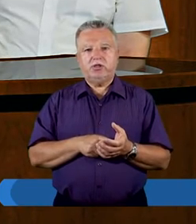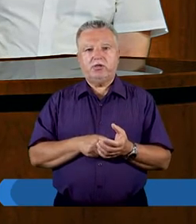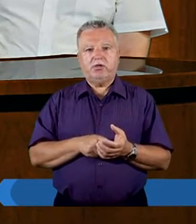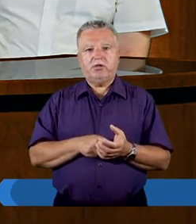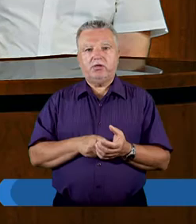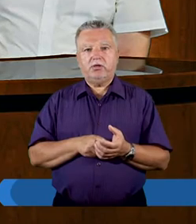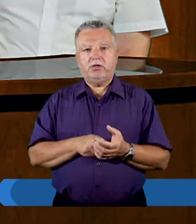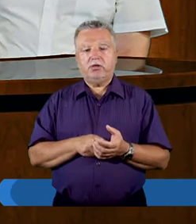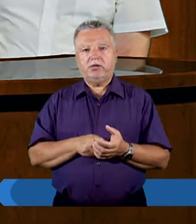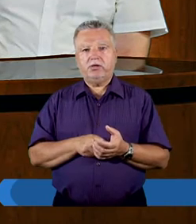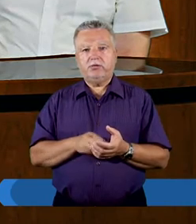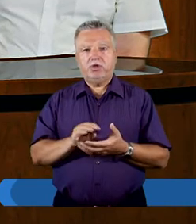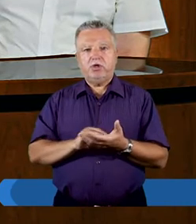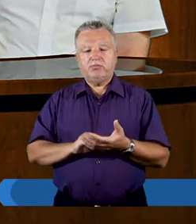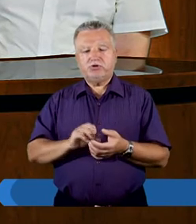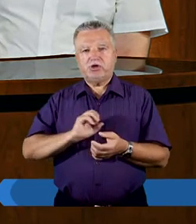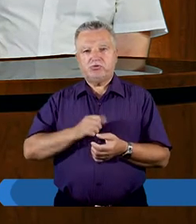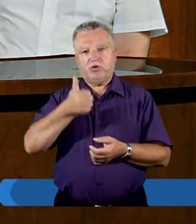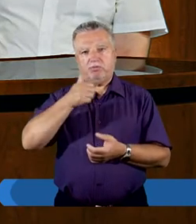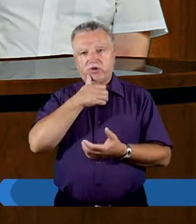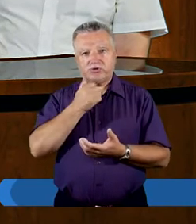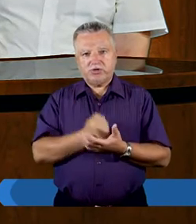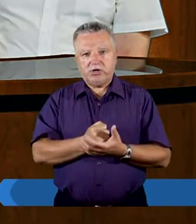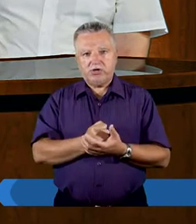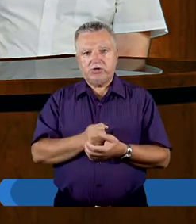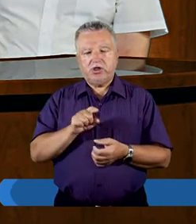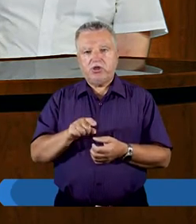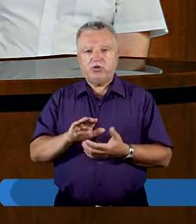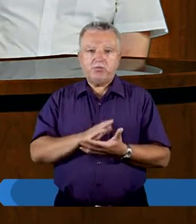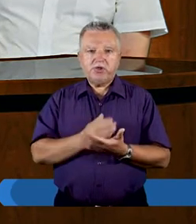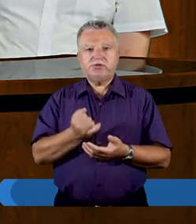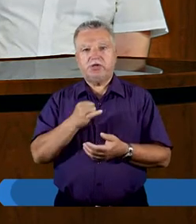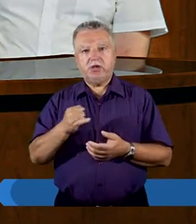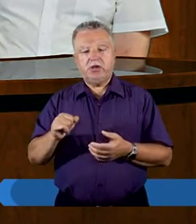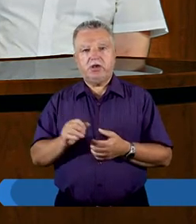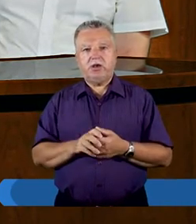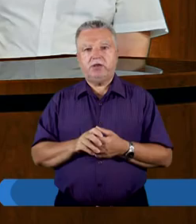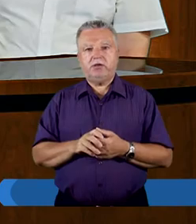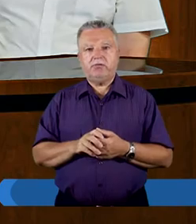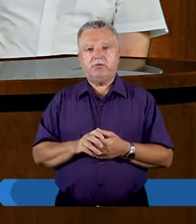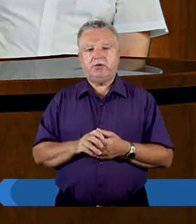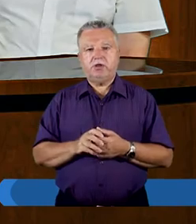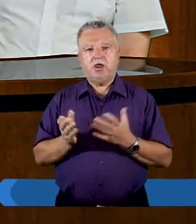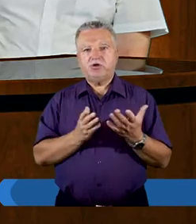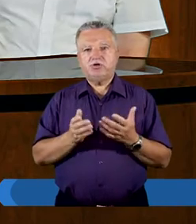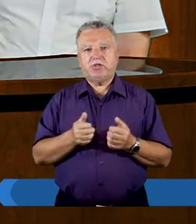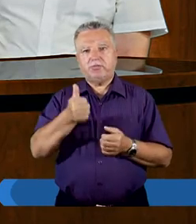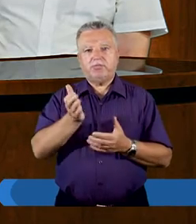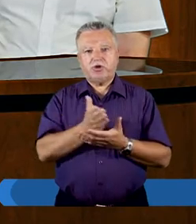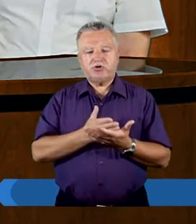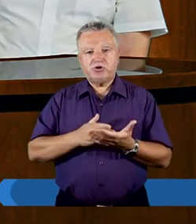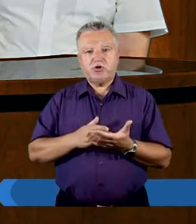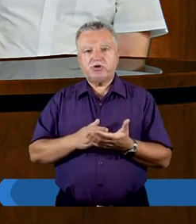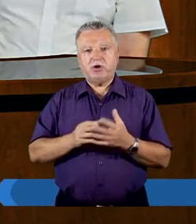no właśnie jak wspomniałem, pisze swój pierwszy list, to między innymi, a będę czytał słowa z pierwszego rozdziału,